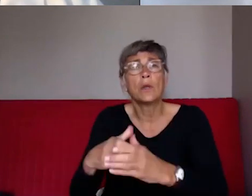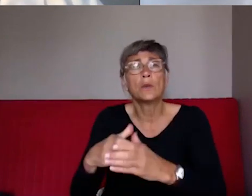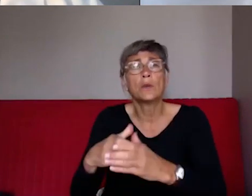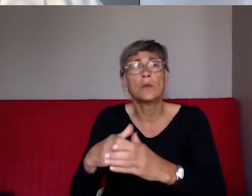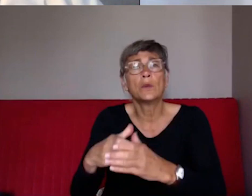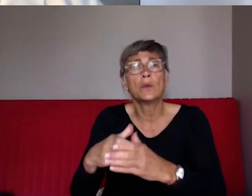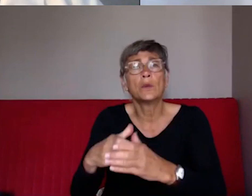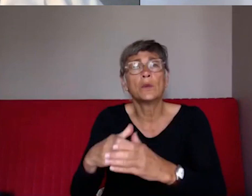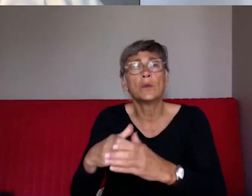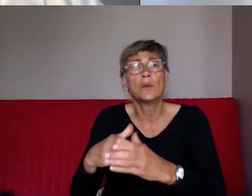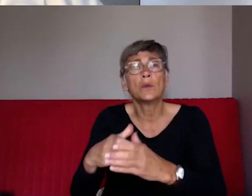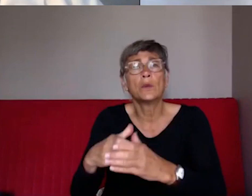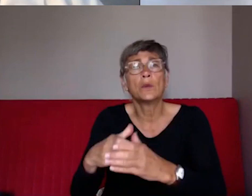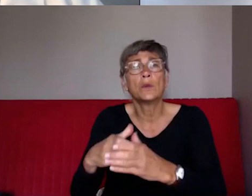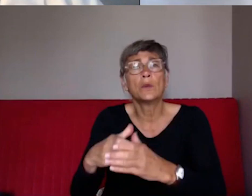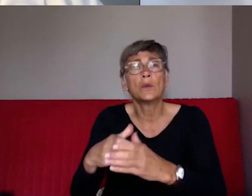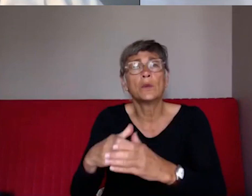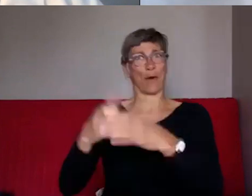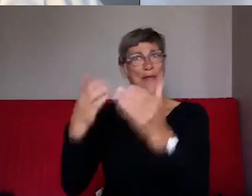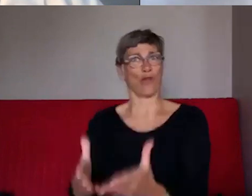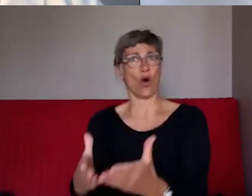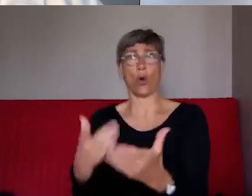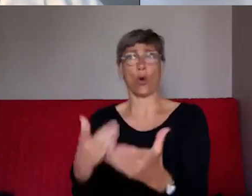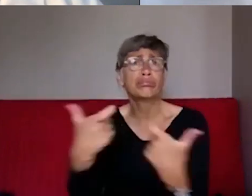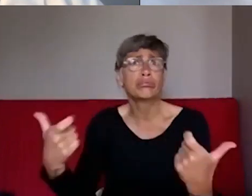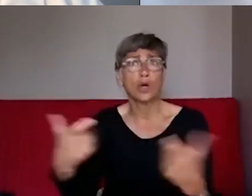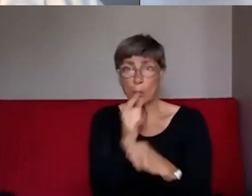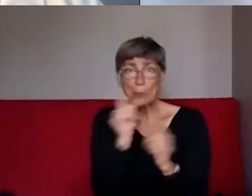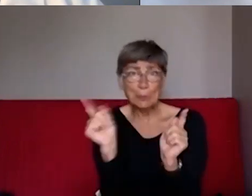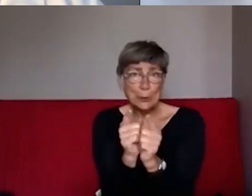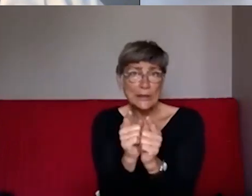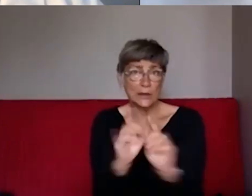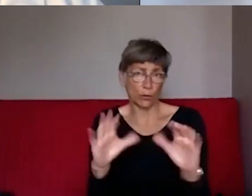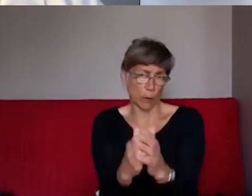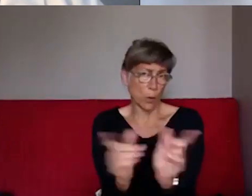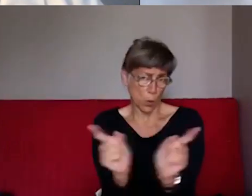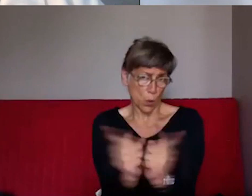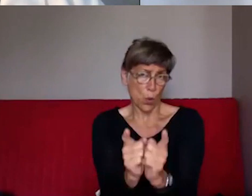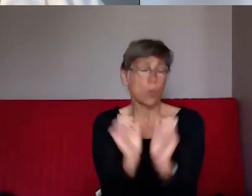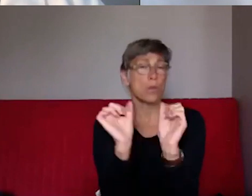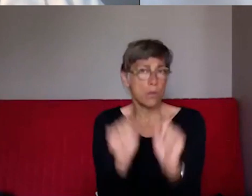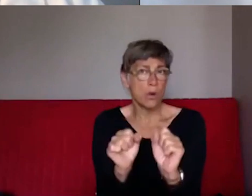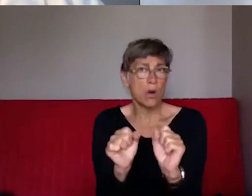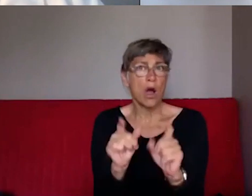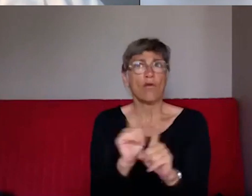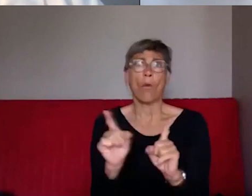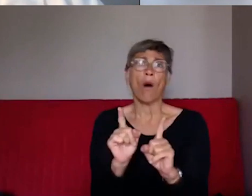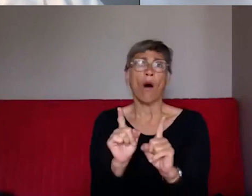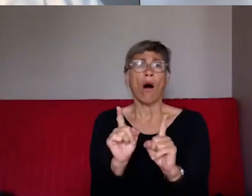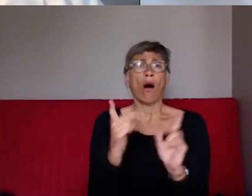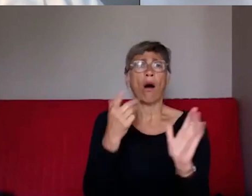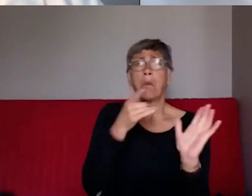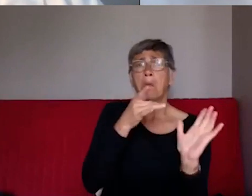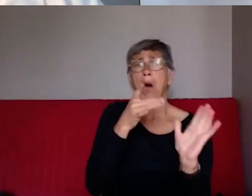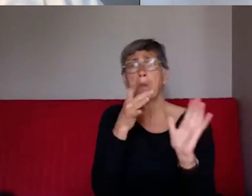formation de formateur, des choses comme ça. Vous avez des petites formations possibles et il ne faut pas s'en priver actuellement à